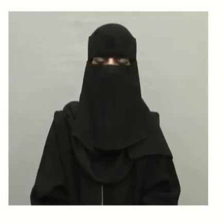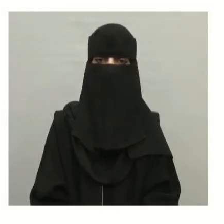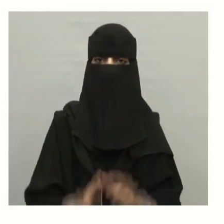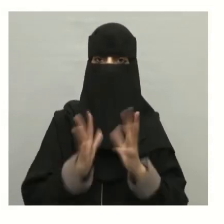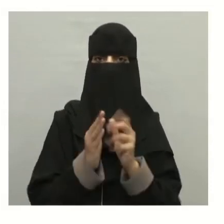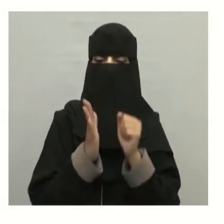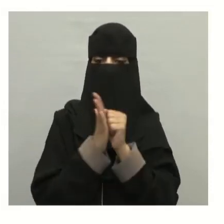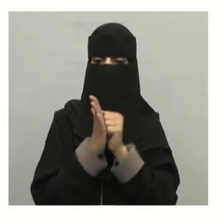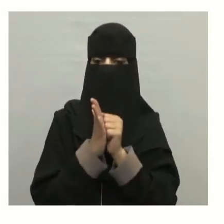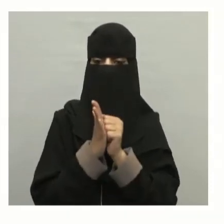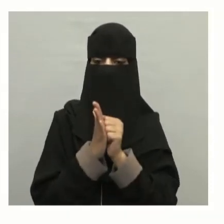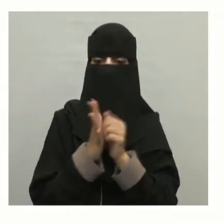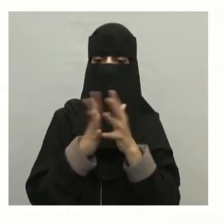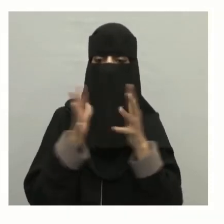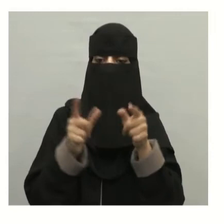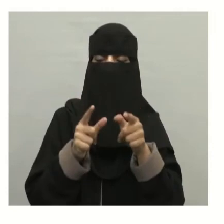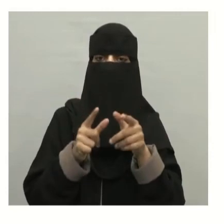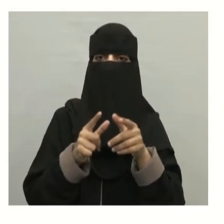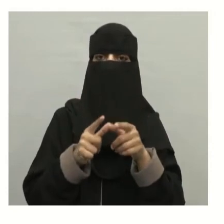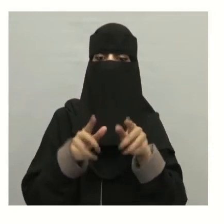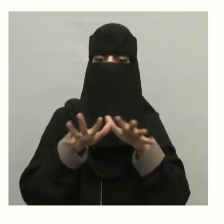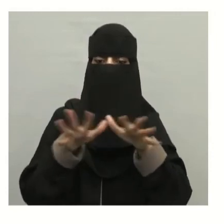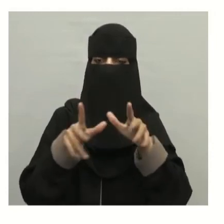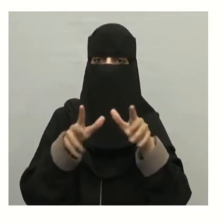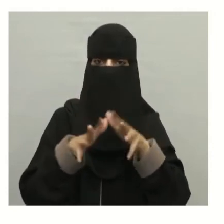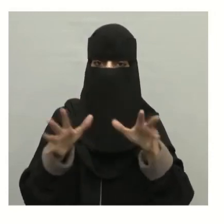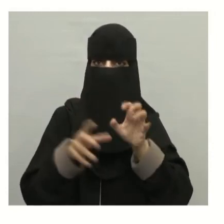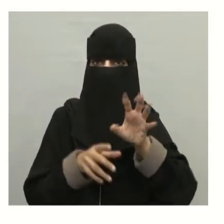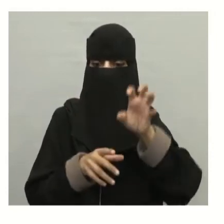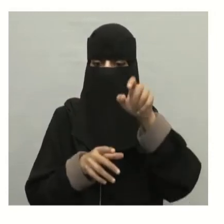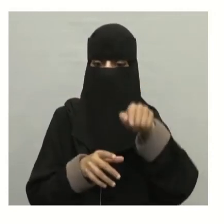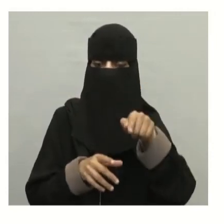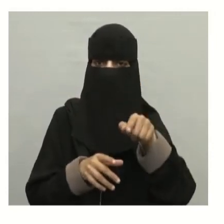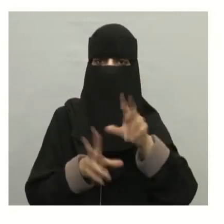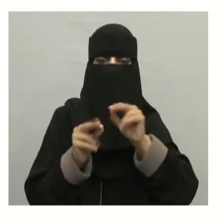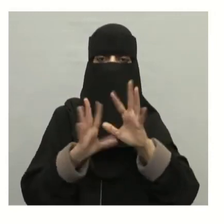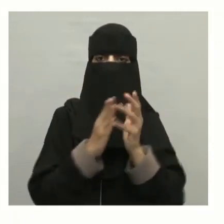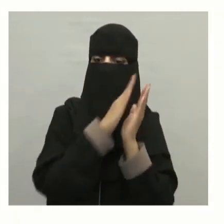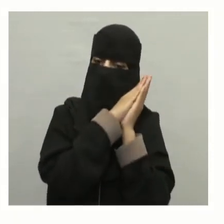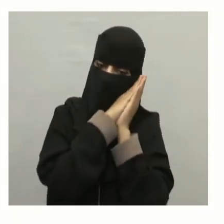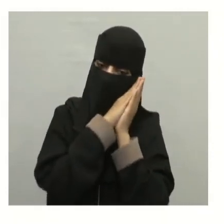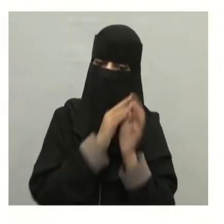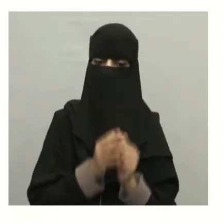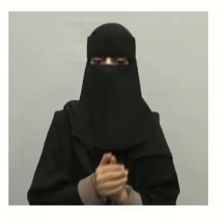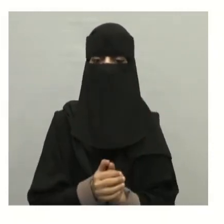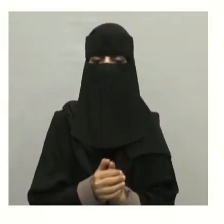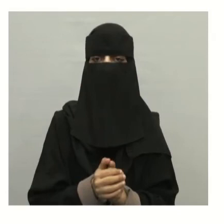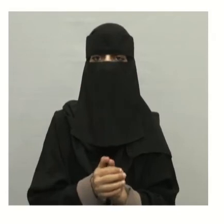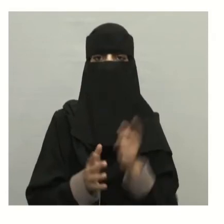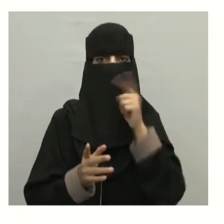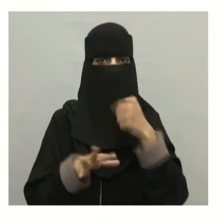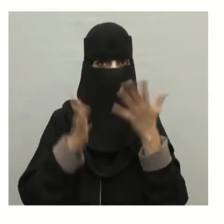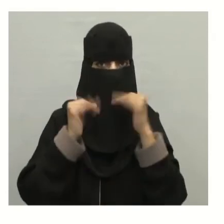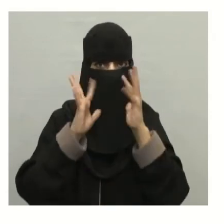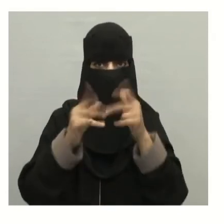غرف المنزل لدينا من أكثر الغرف استعدادا لتكاثر الجراثيم. غرفة النوم ذكرنا